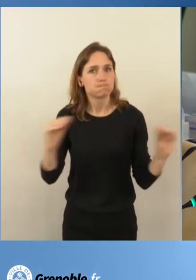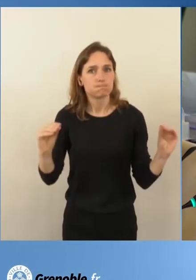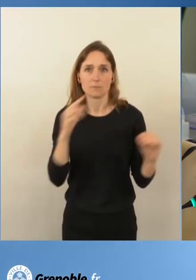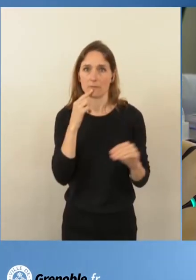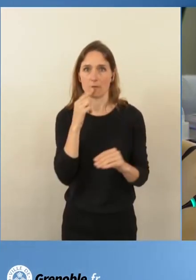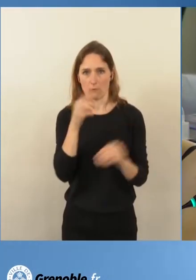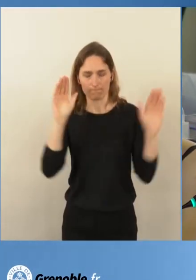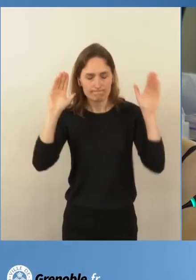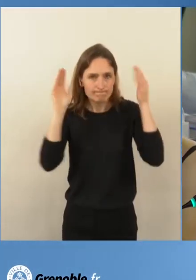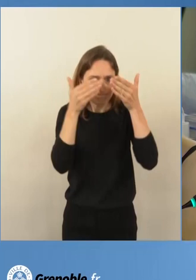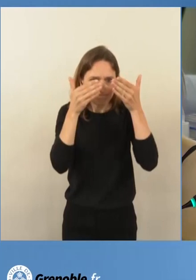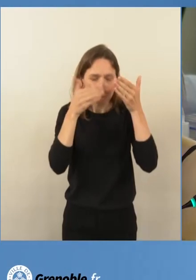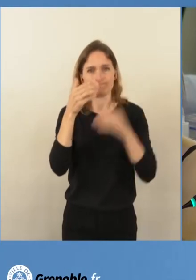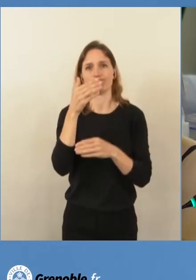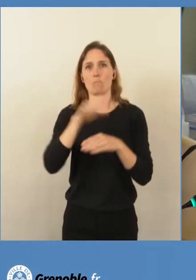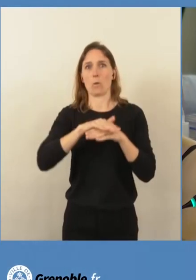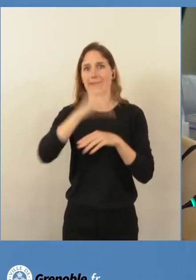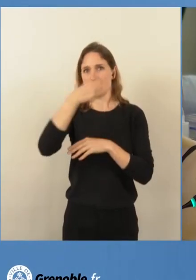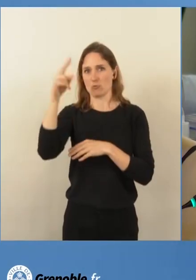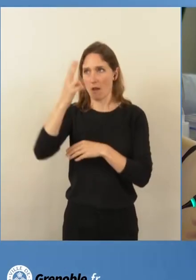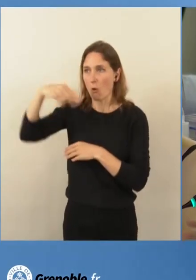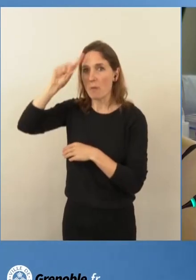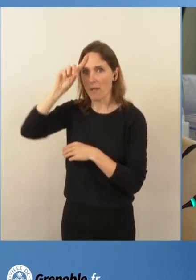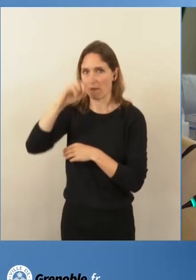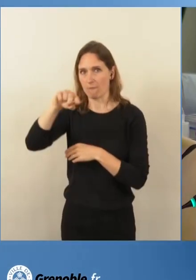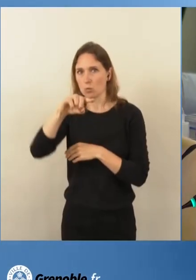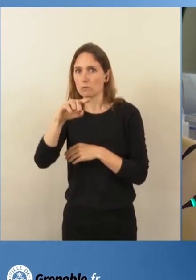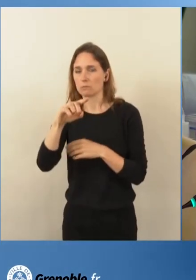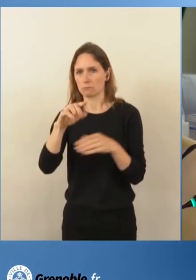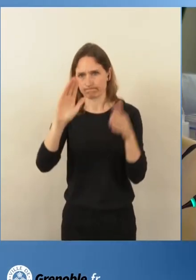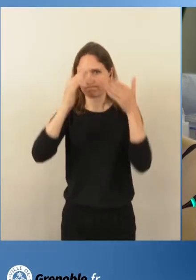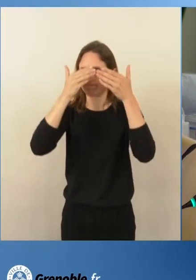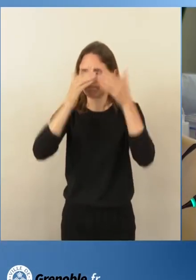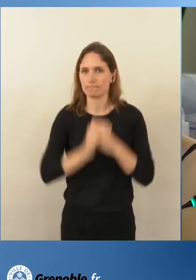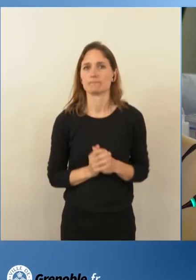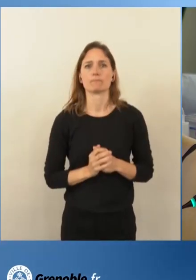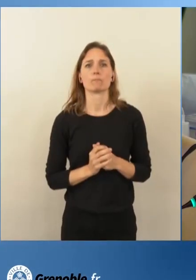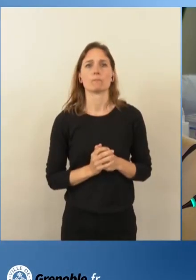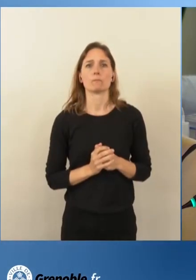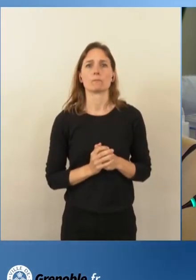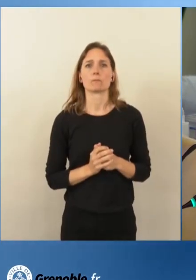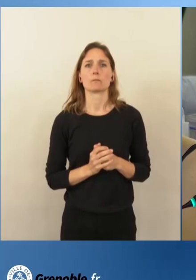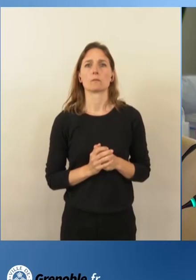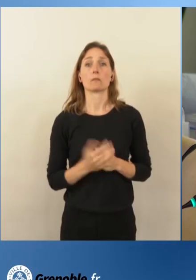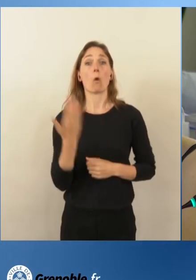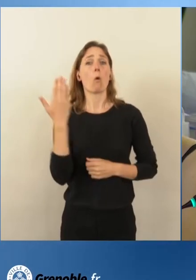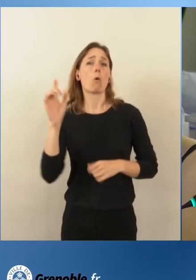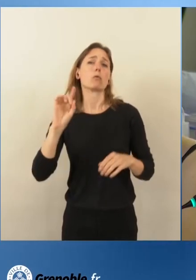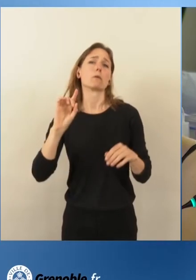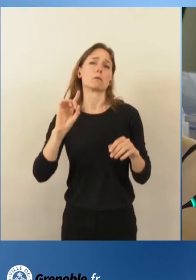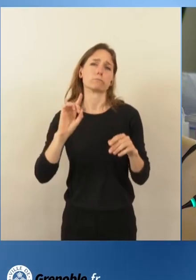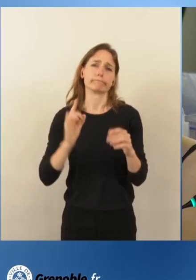avec lequel vous regardez les politiques nationales et européennes alors je voulais dire un autre point aussi sur notre ville